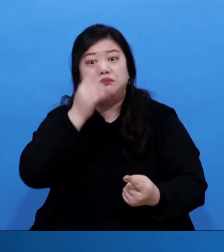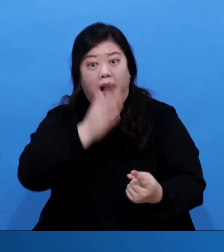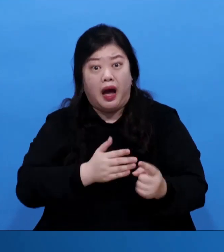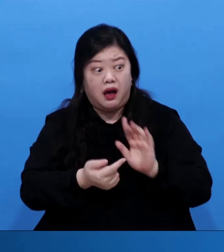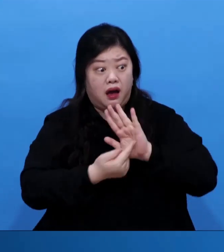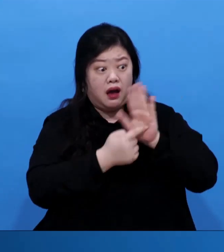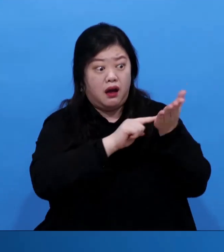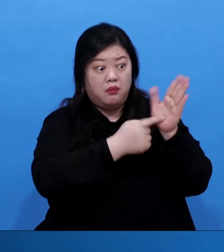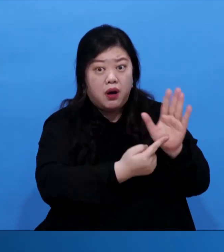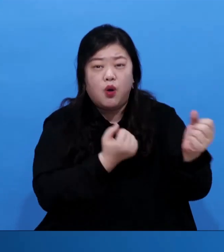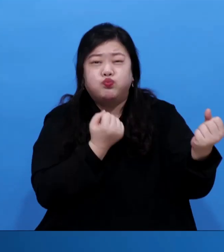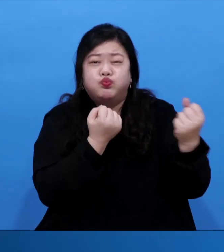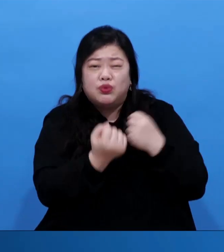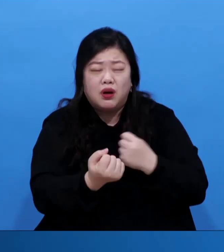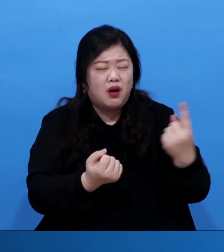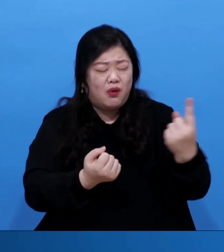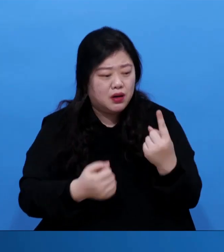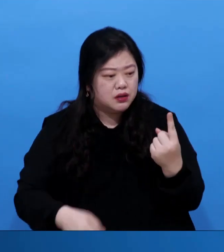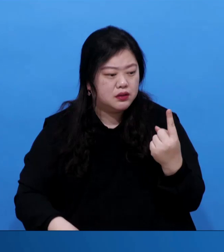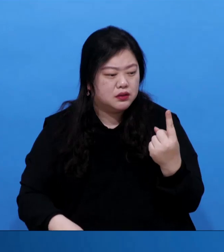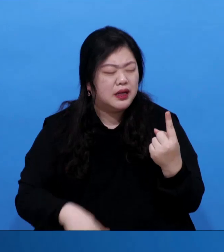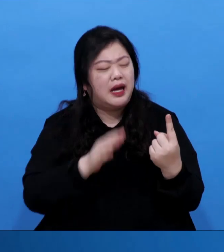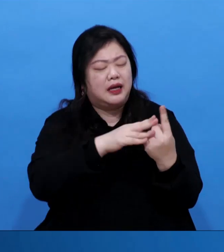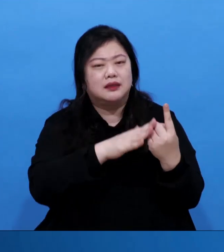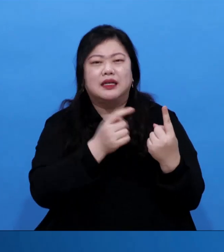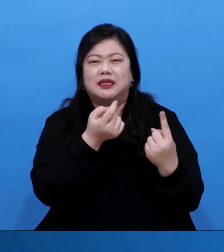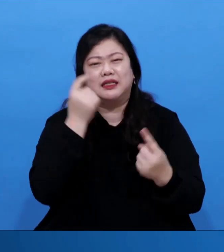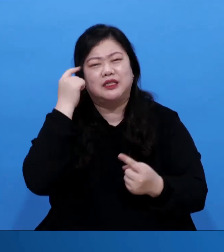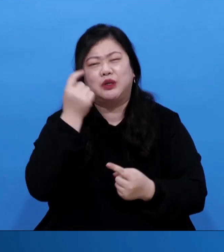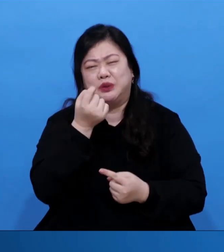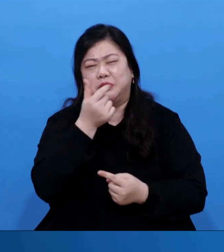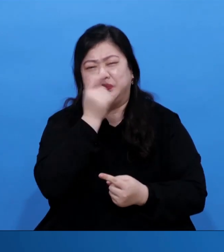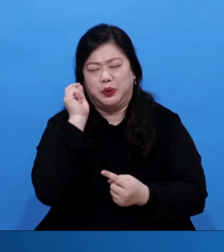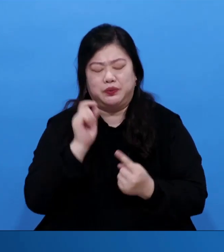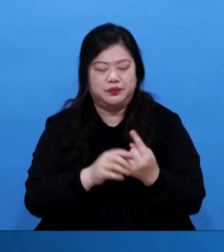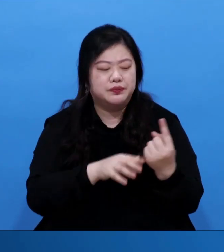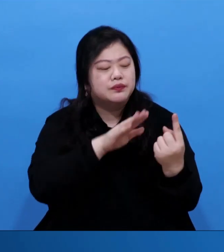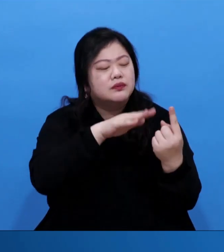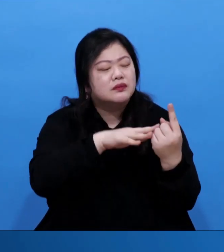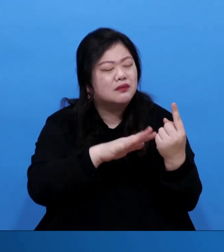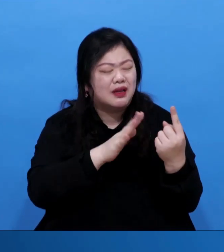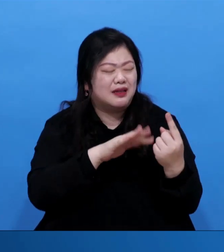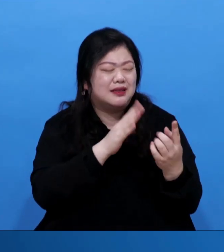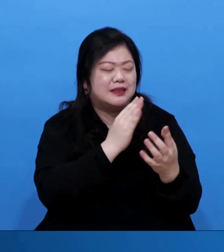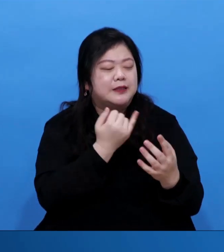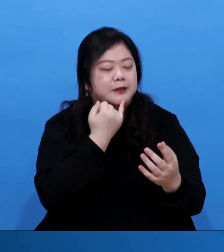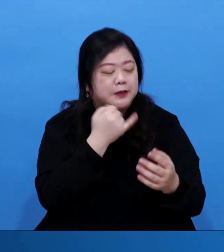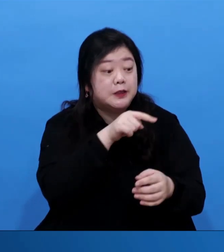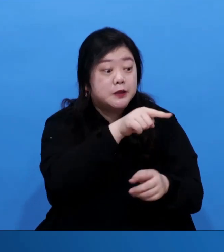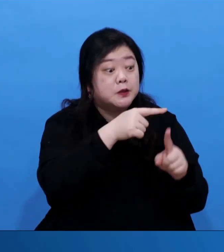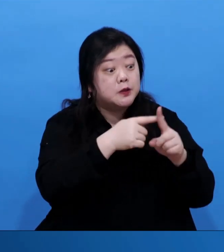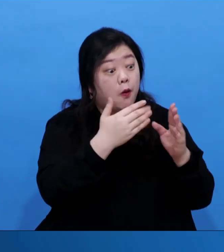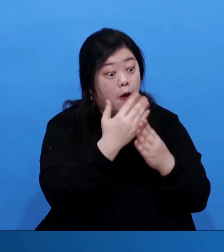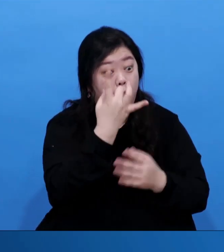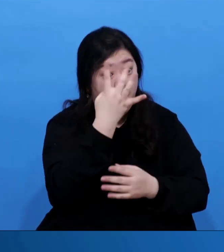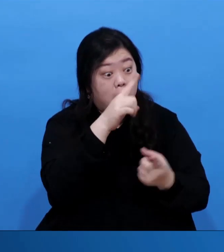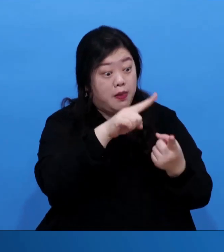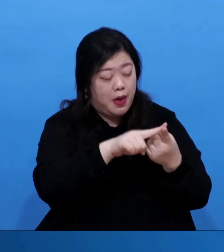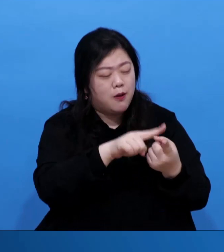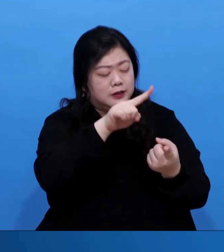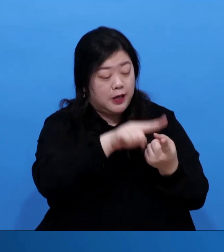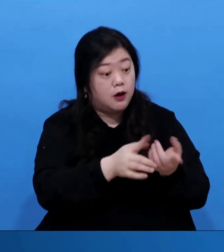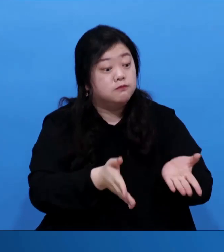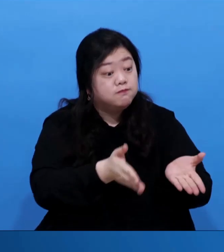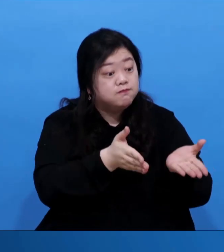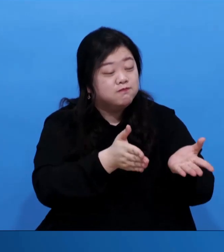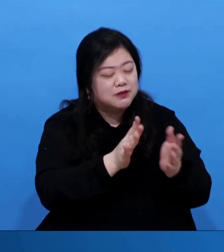내가 기도 많이 하고 이래가 돌려보냈어요. And so I prayed for that person and sent them back. 왜냐? 저는 확신이 있었어요. Why?